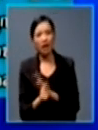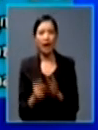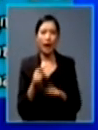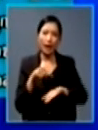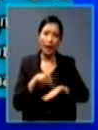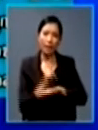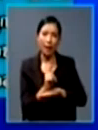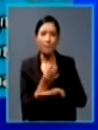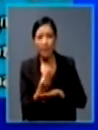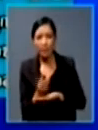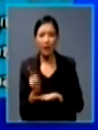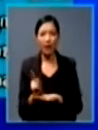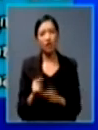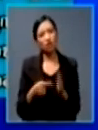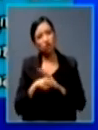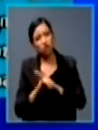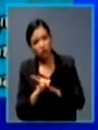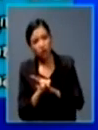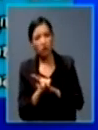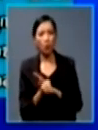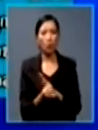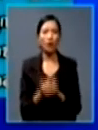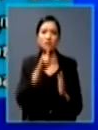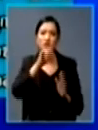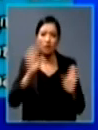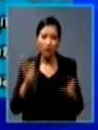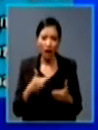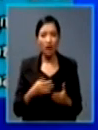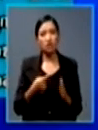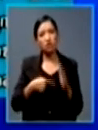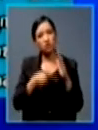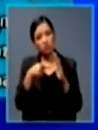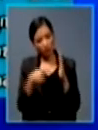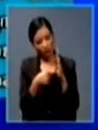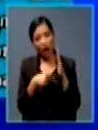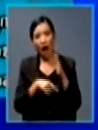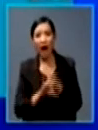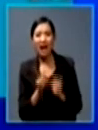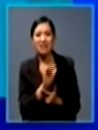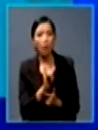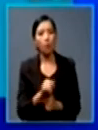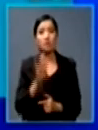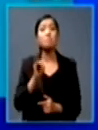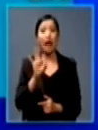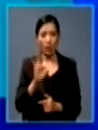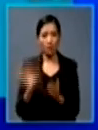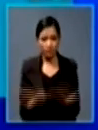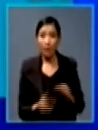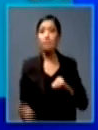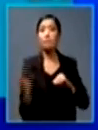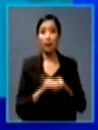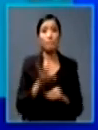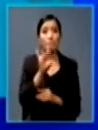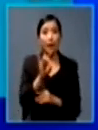เอาโทรศัพท์ถ่ายรูปเอาไว ้ เลยศรีสะเกษสกลนครนะครับ49จังหวัดนะฮะท่านผู้ชมครับ ส่วนขึ้นมา8บาทนะคะ